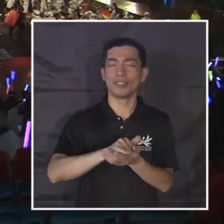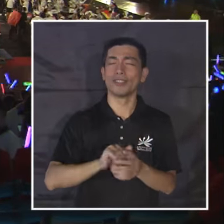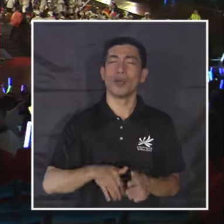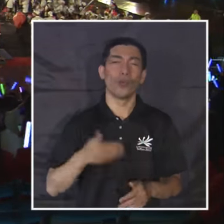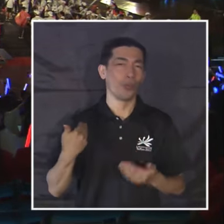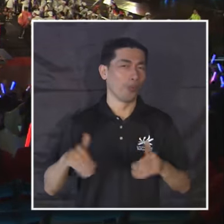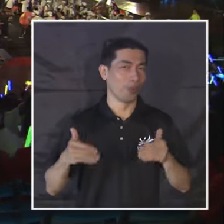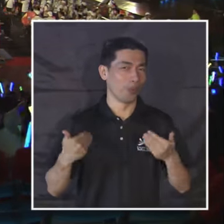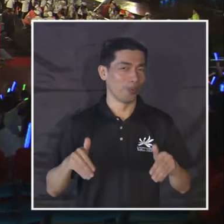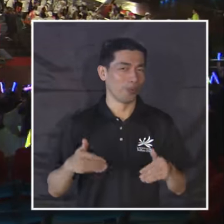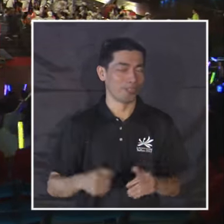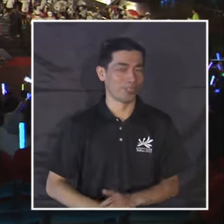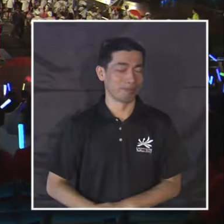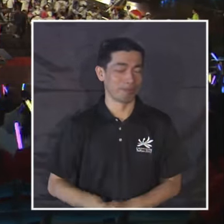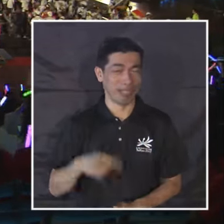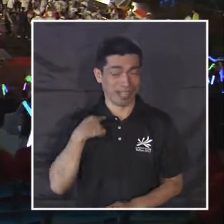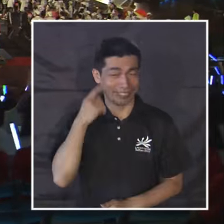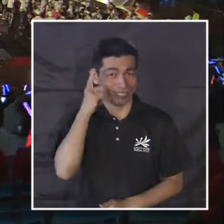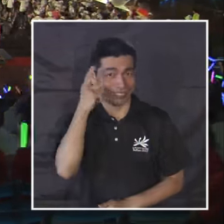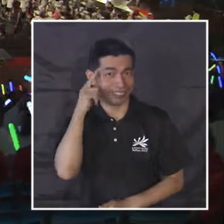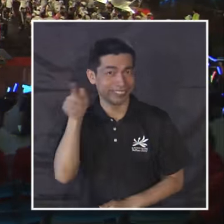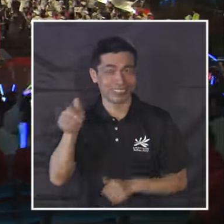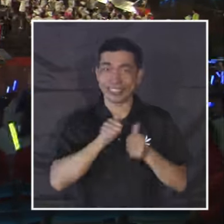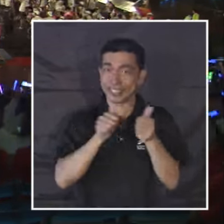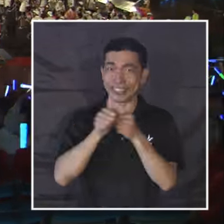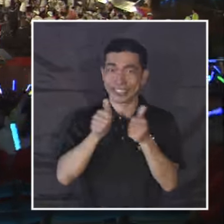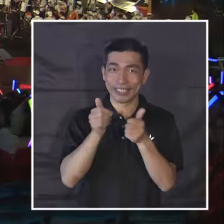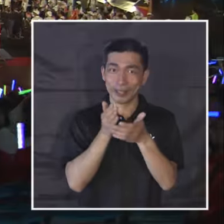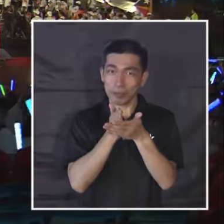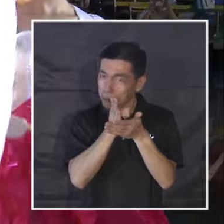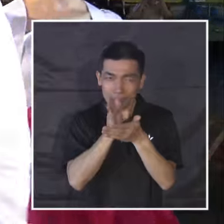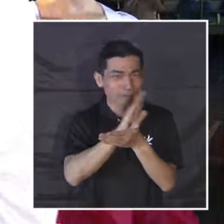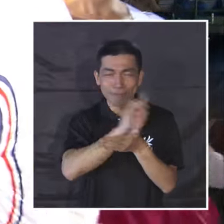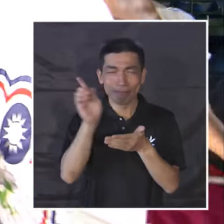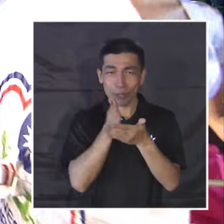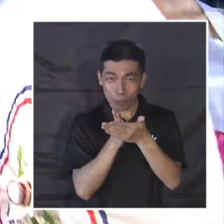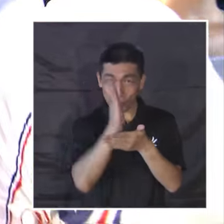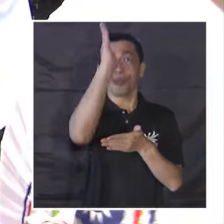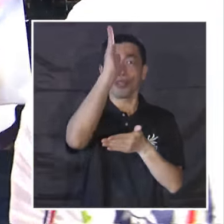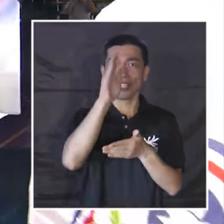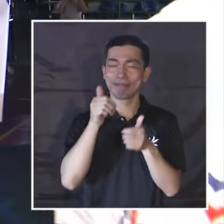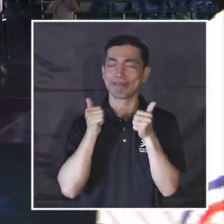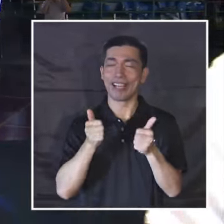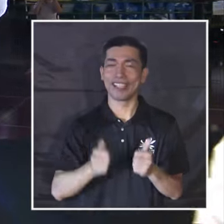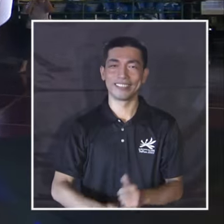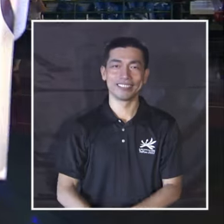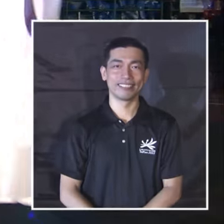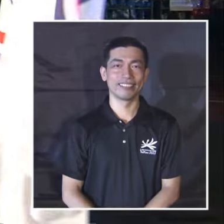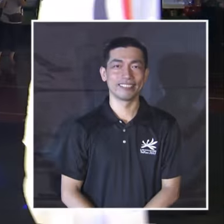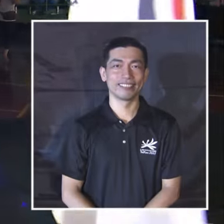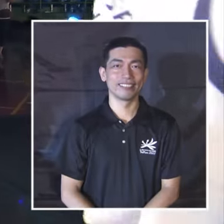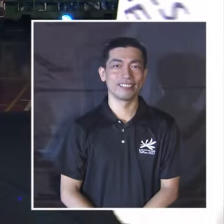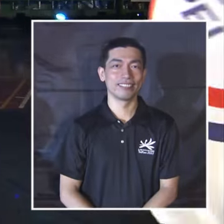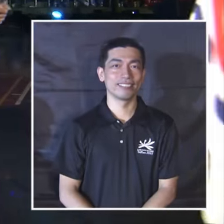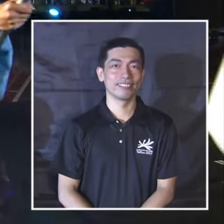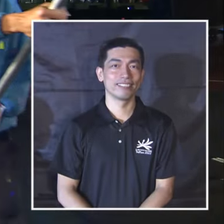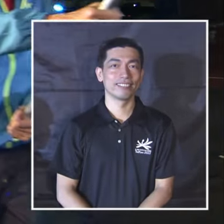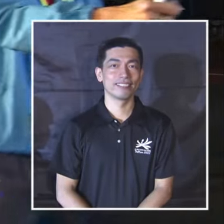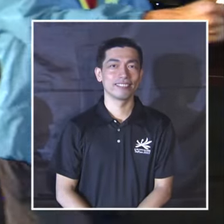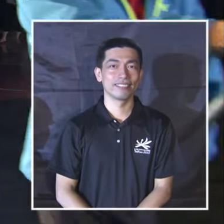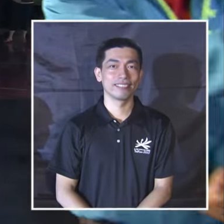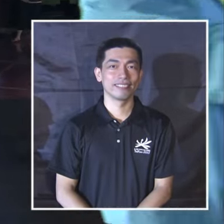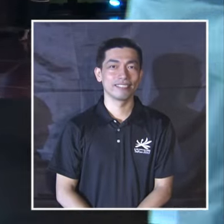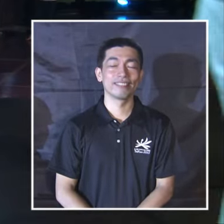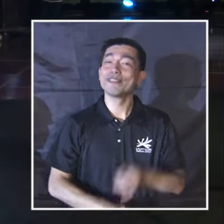让大家刮目相看。我们祝福乌兹别克的所有精彩的运动员。